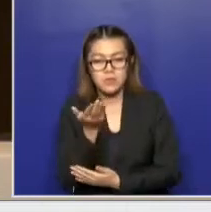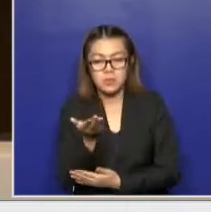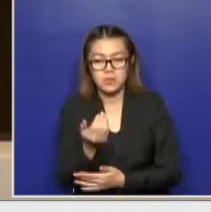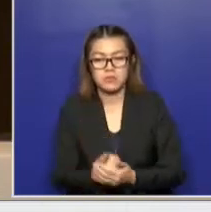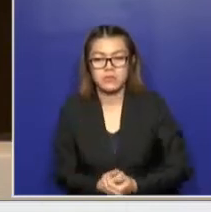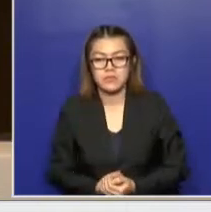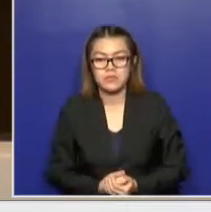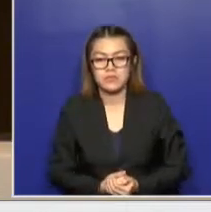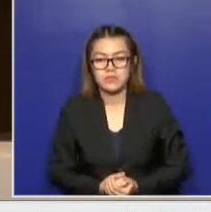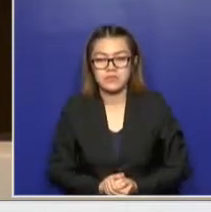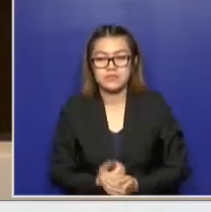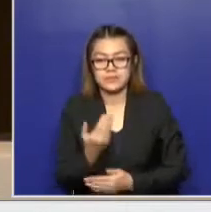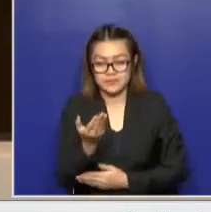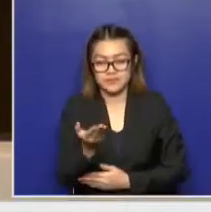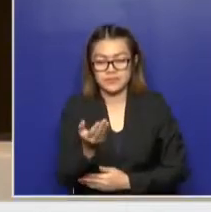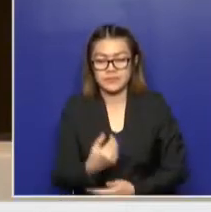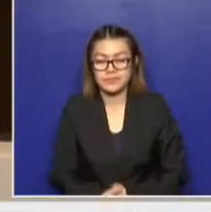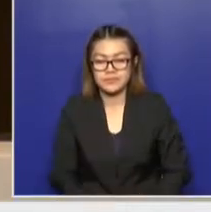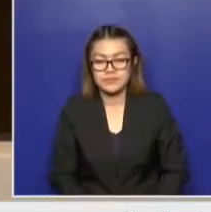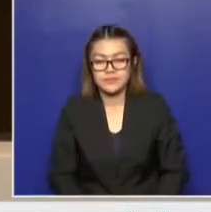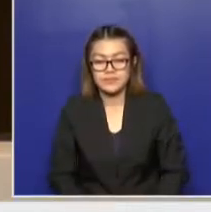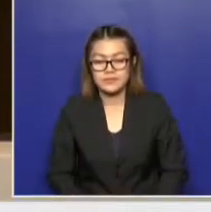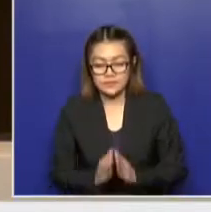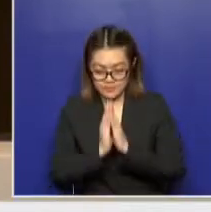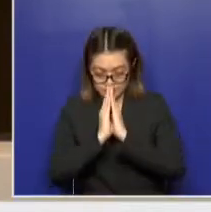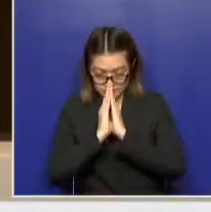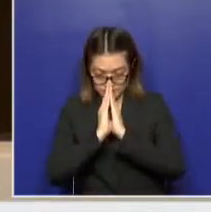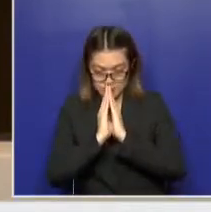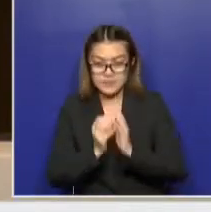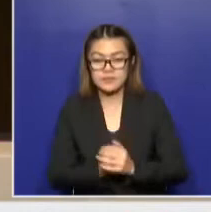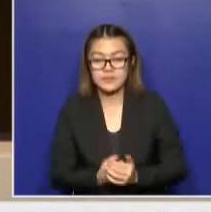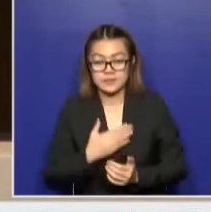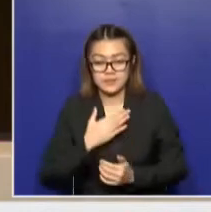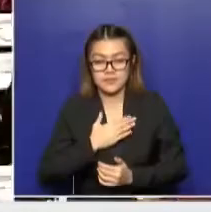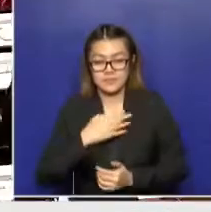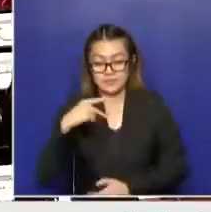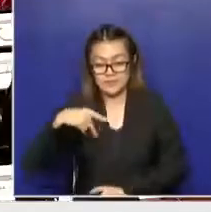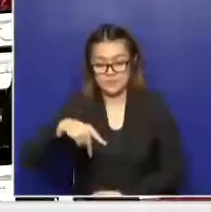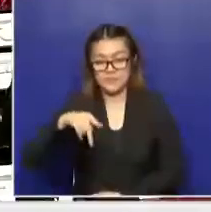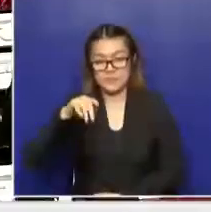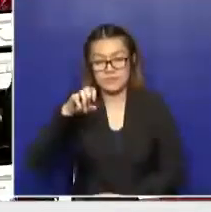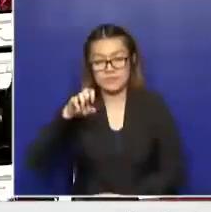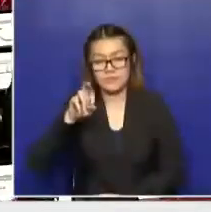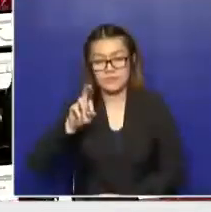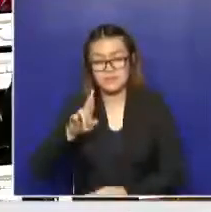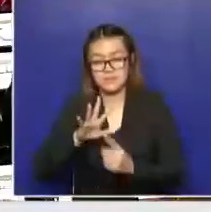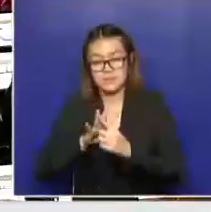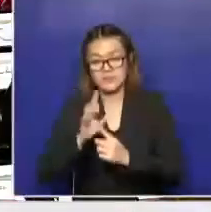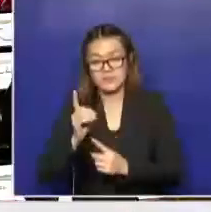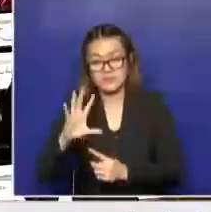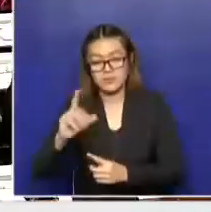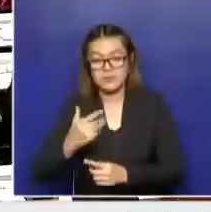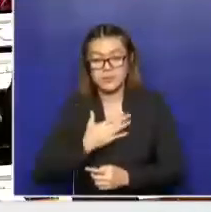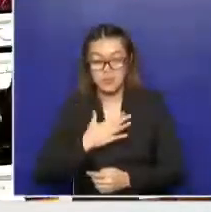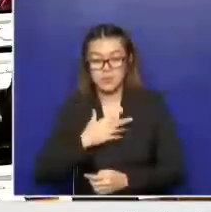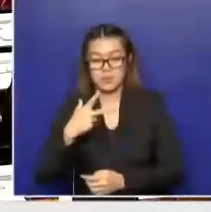เชิญท่านพิรเดชก่อนครับ กราบเรียนท่านประธานที่เคารพกับผมนายพิรเดชคำสมุทรผู้แทนราษฎรจังหวัดเชียงรายพรรคก้าวไกลครับ